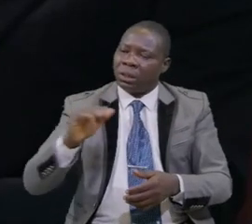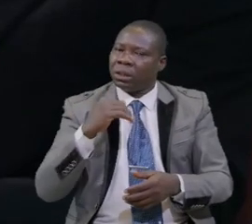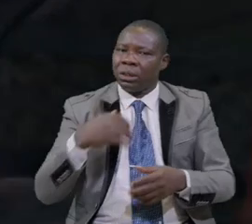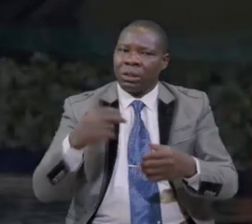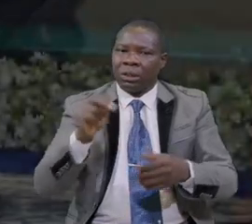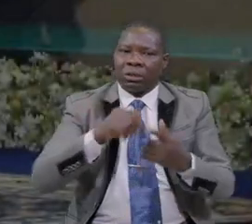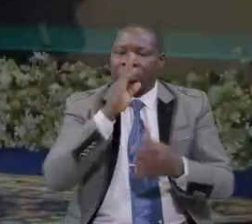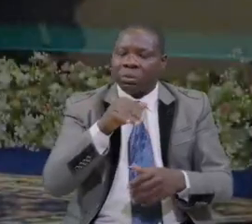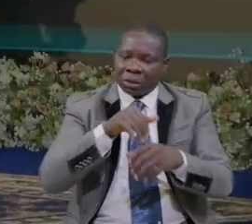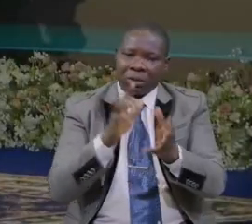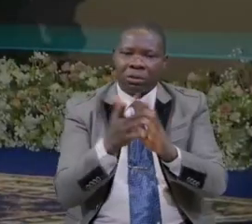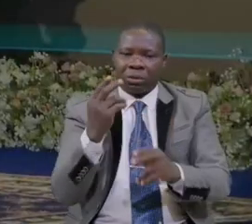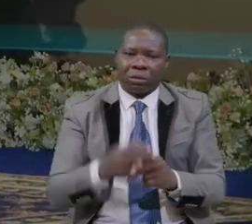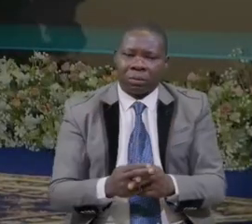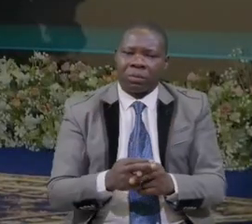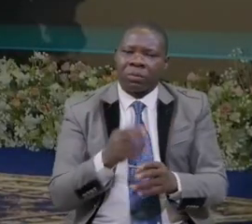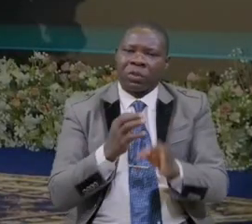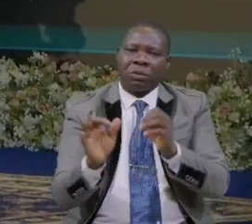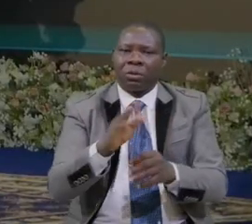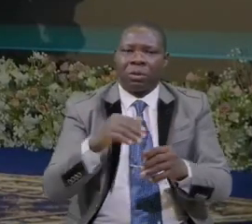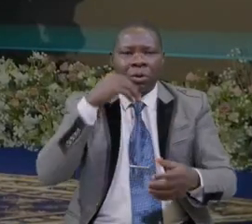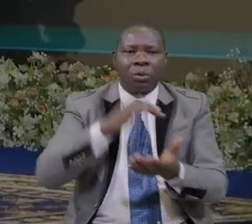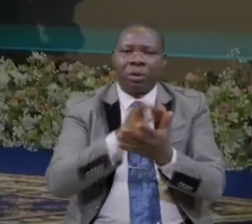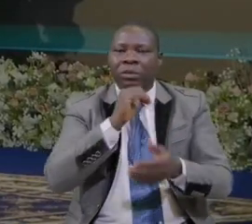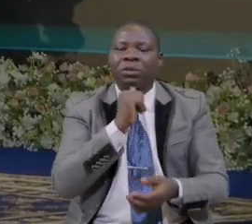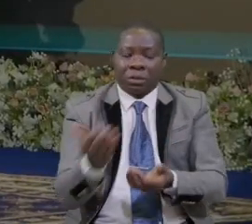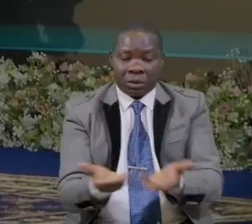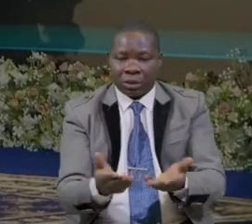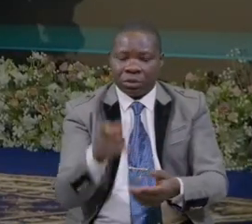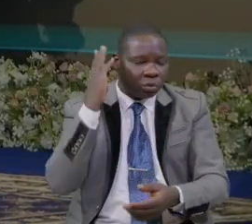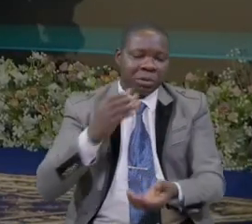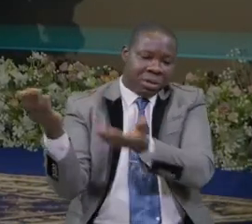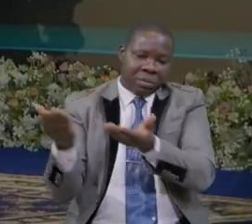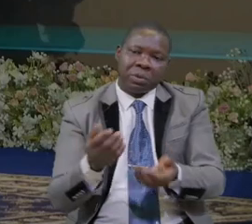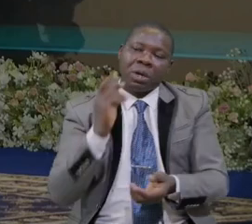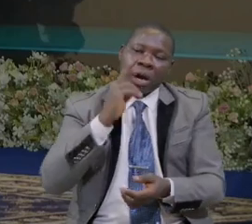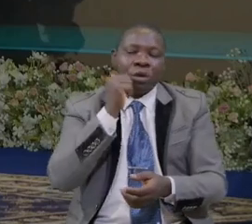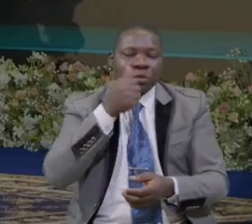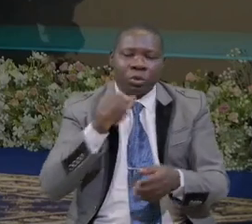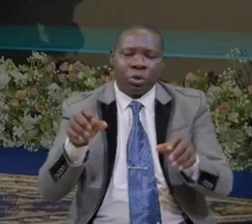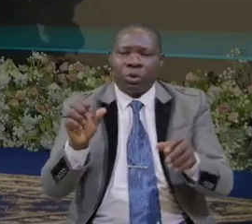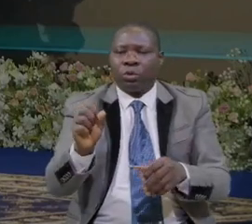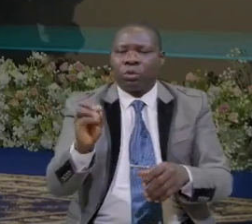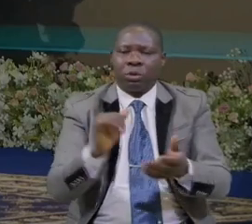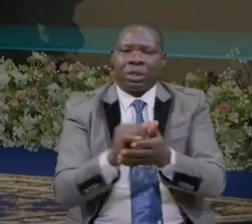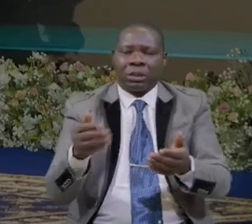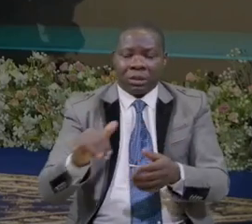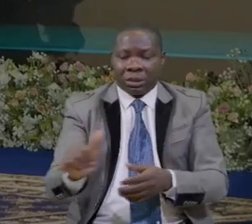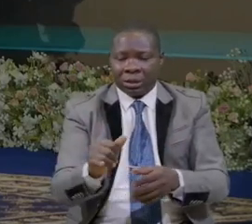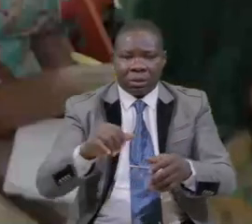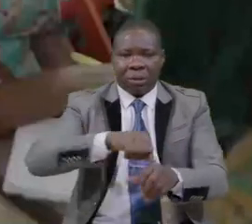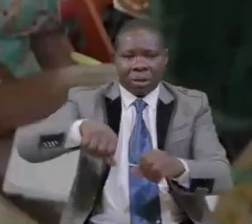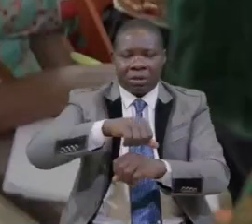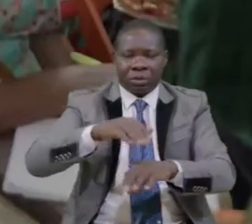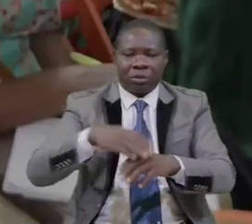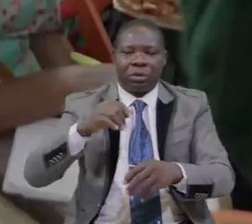Si ta femme n'est pas là, pourquoi ne pas l'amener demain pour que cette même onction sur l'homme soit aussi sur la